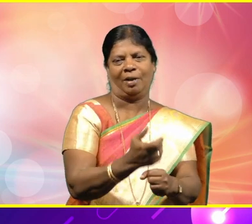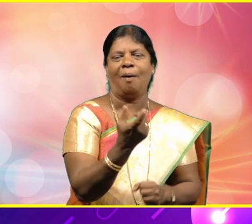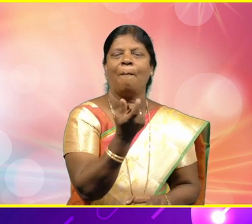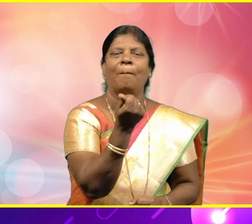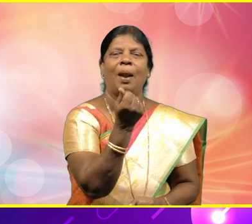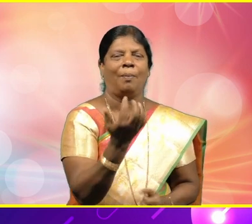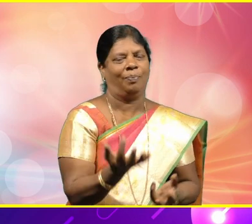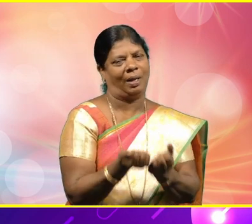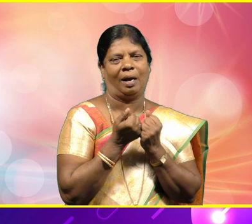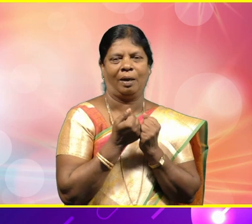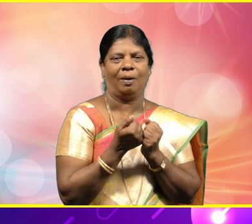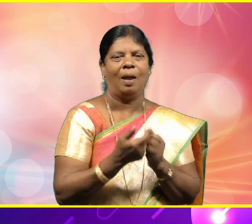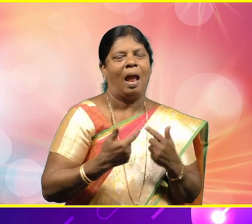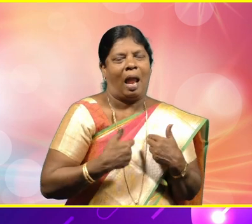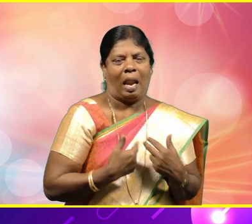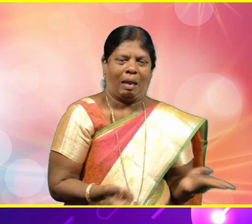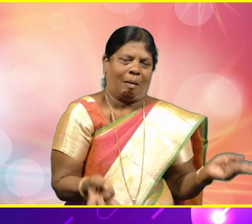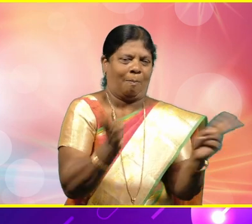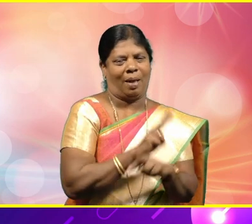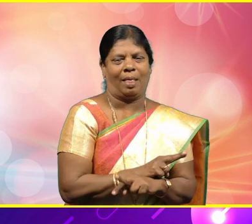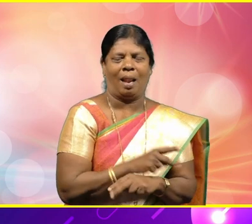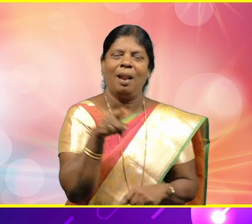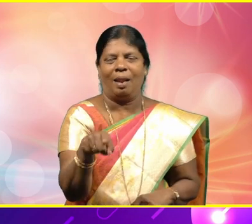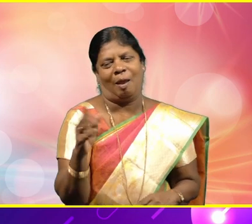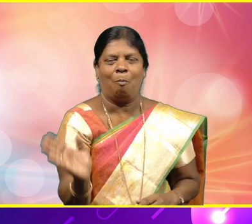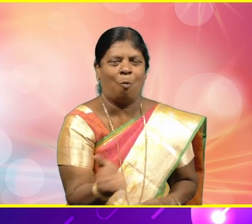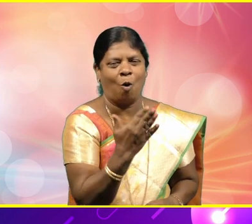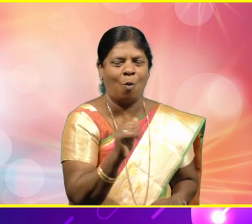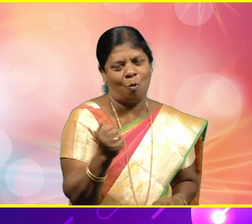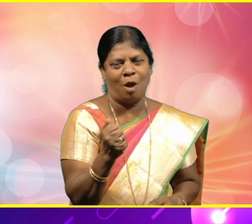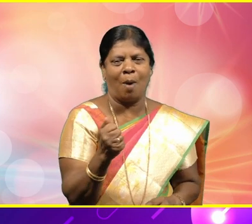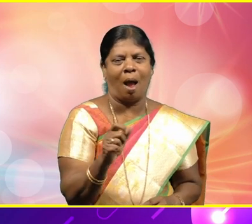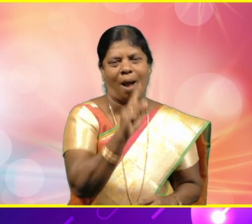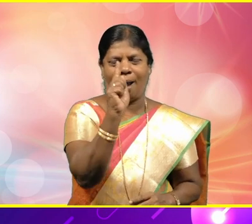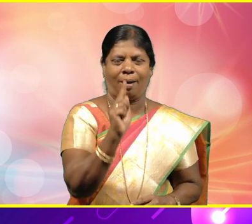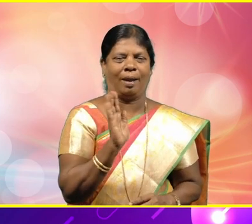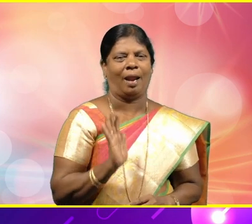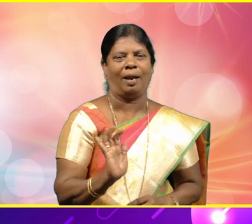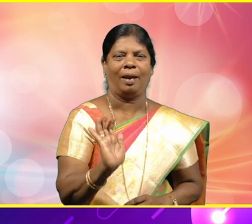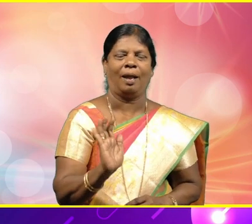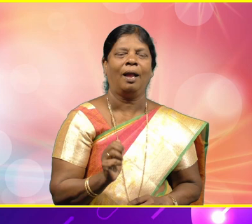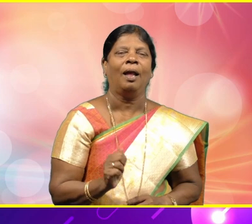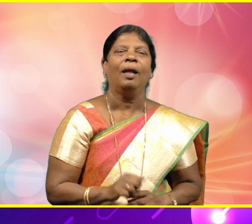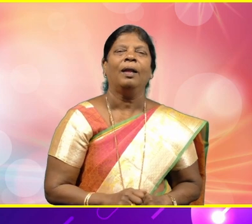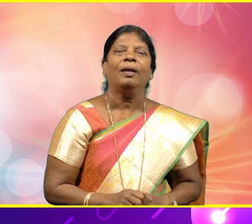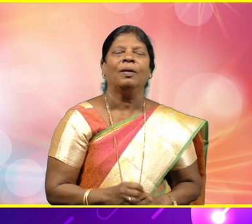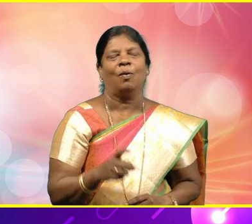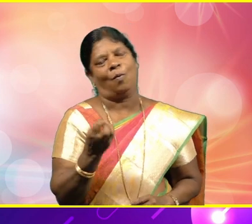பணம் கிடைக்கும், எனக்கு பதிலாக நீங்கள் போக முடியுமா என்று